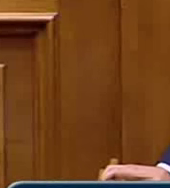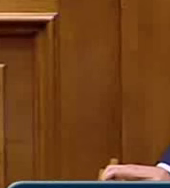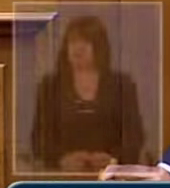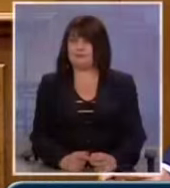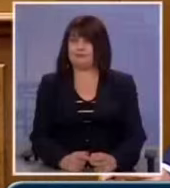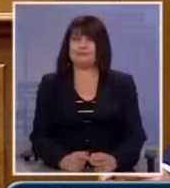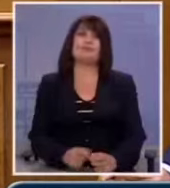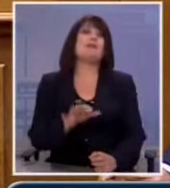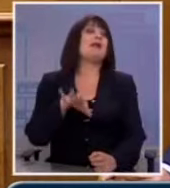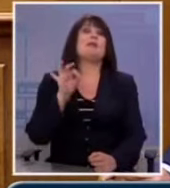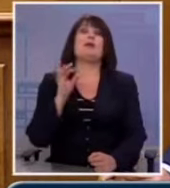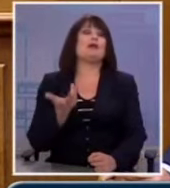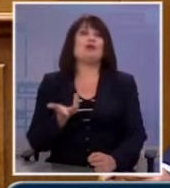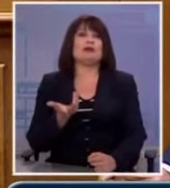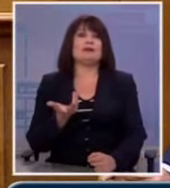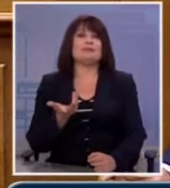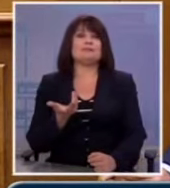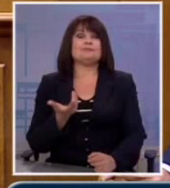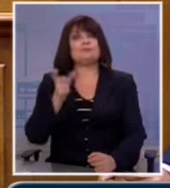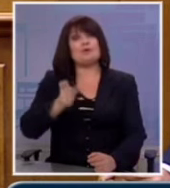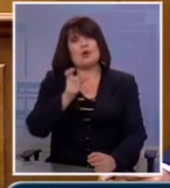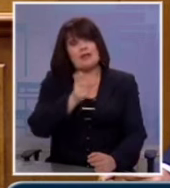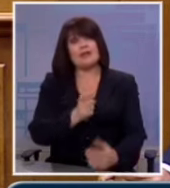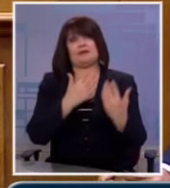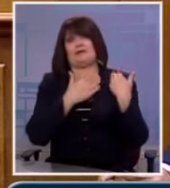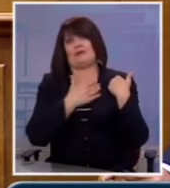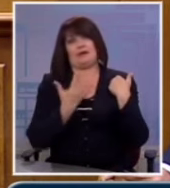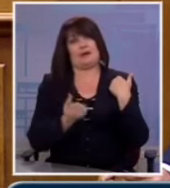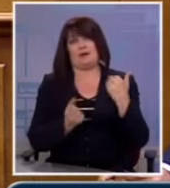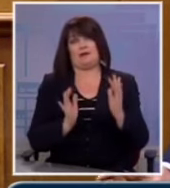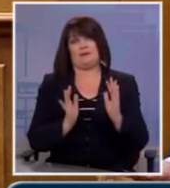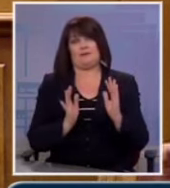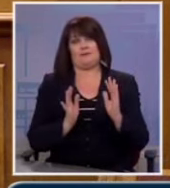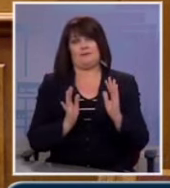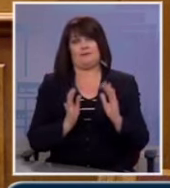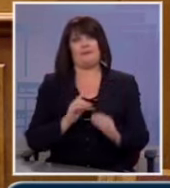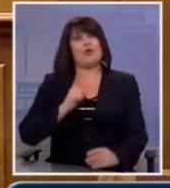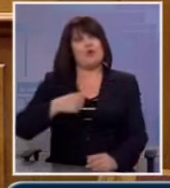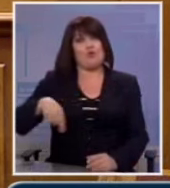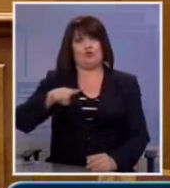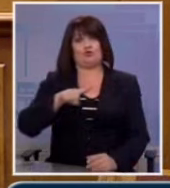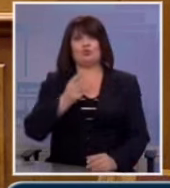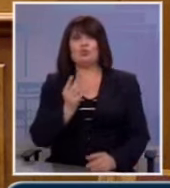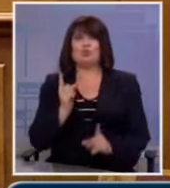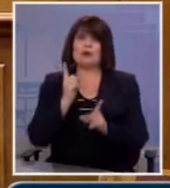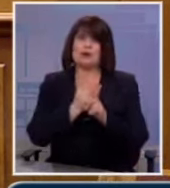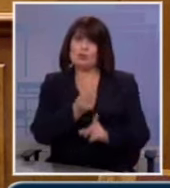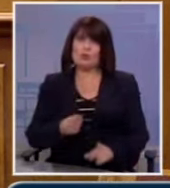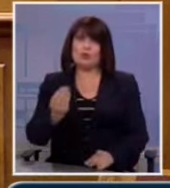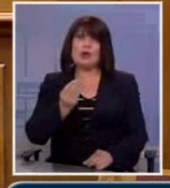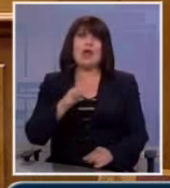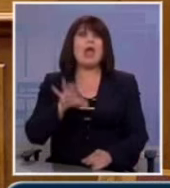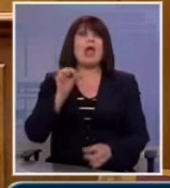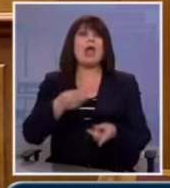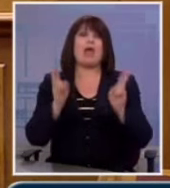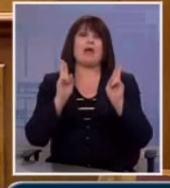Η επιλογή βαραίνει τον καθένα και την καθεμιά. Κυρίως όμως είναι μια επιλογή